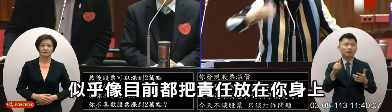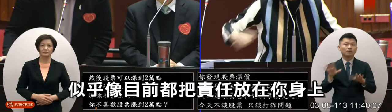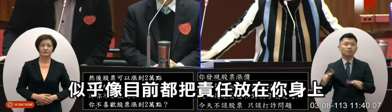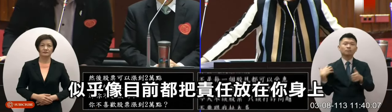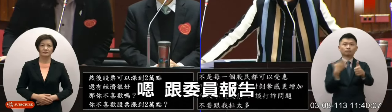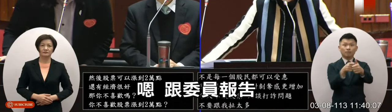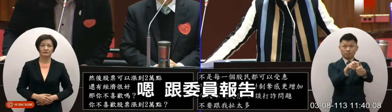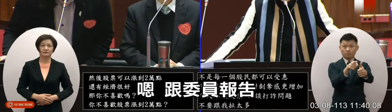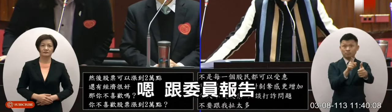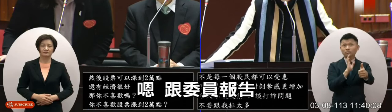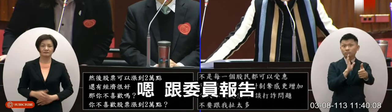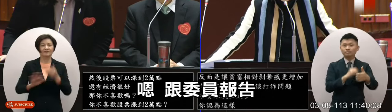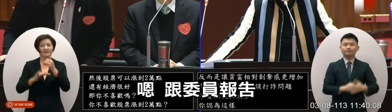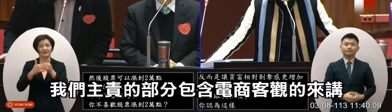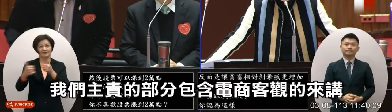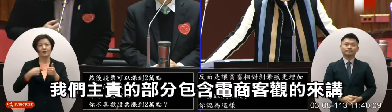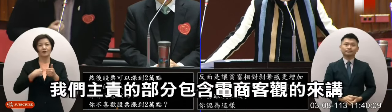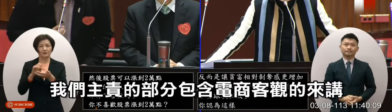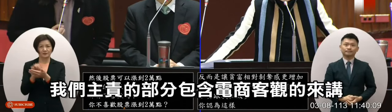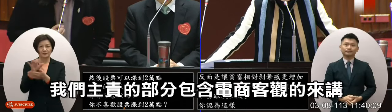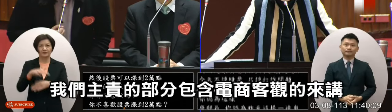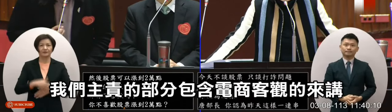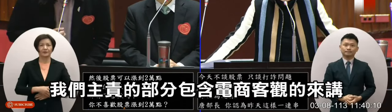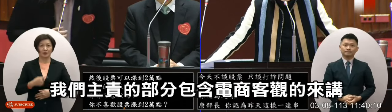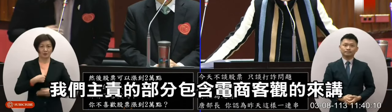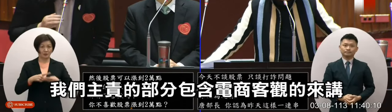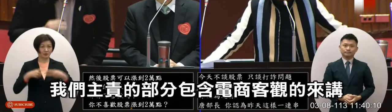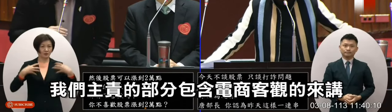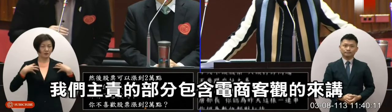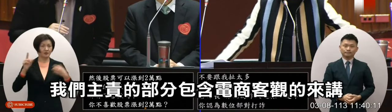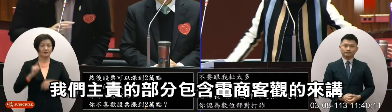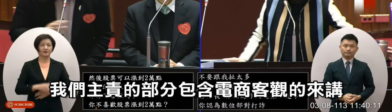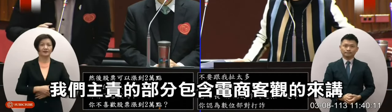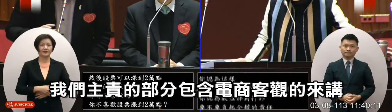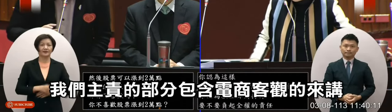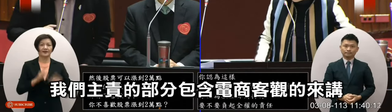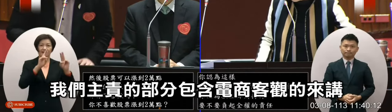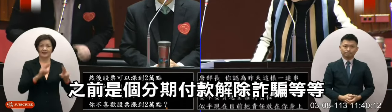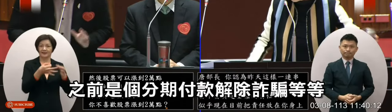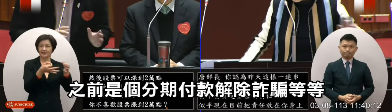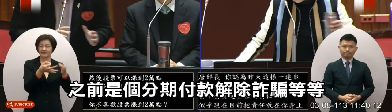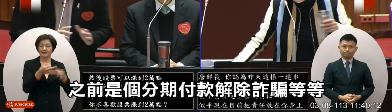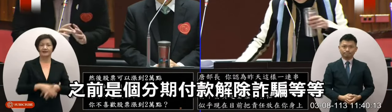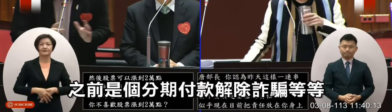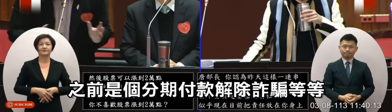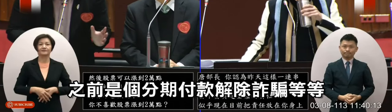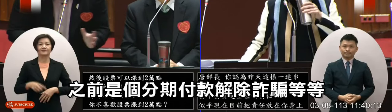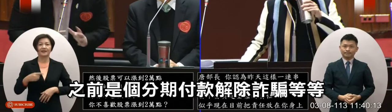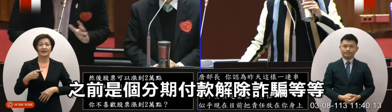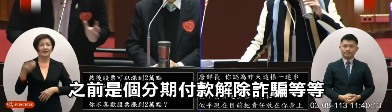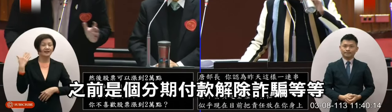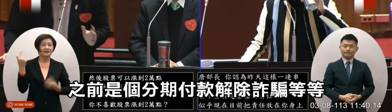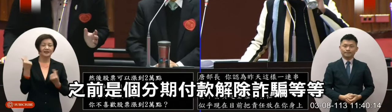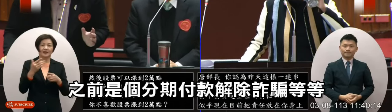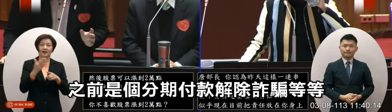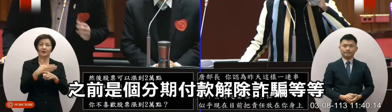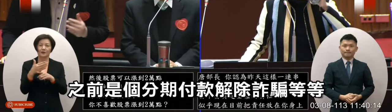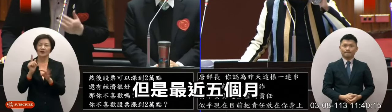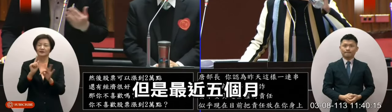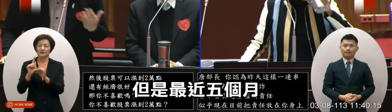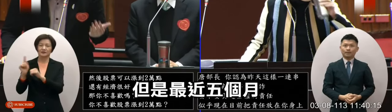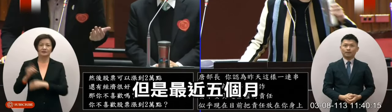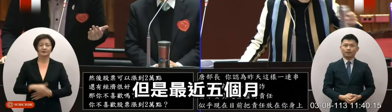任放在你身上。 跟委员报告，我们主责的部分包含电商，客观的来讲，之前这个分期付款、解除诈骗等